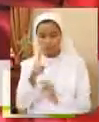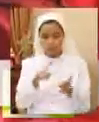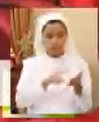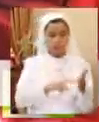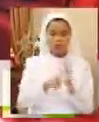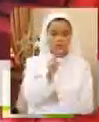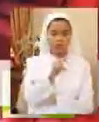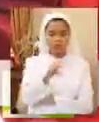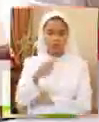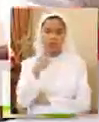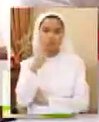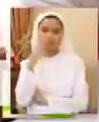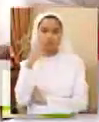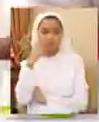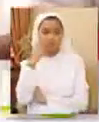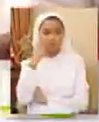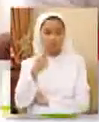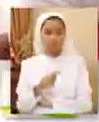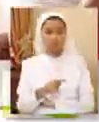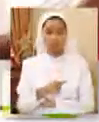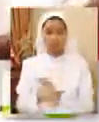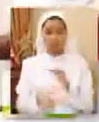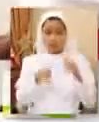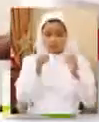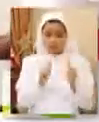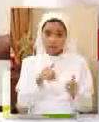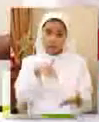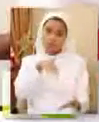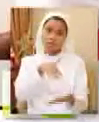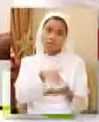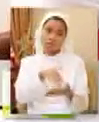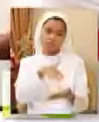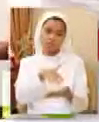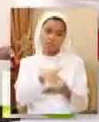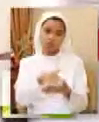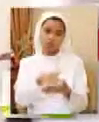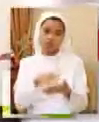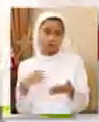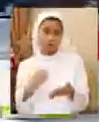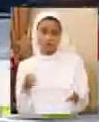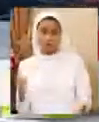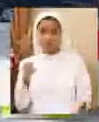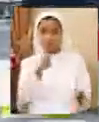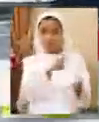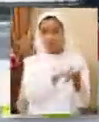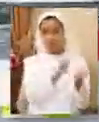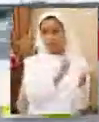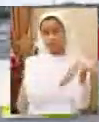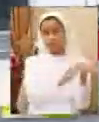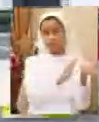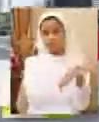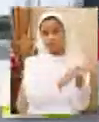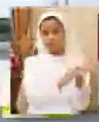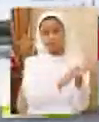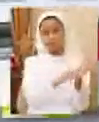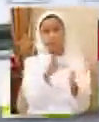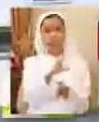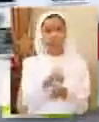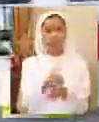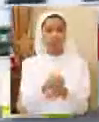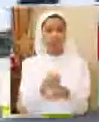kailangan. Kung pwede silang mag-aral, ini-enroll namin sila sa sped school. Yes. And then, kung yung